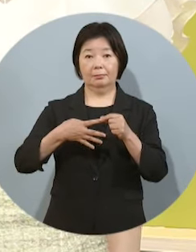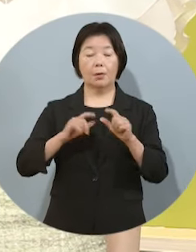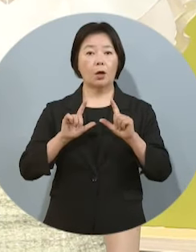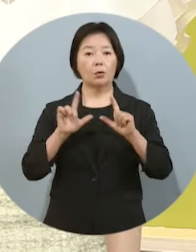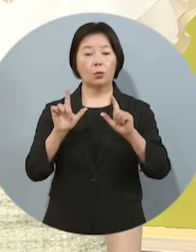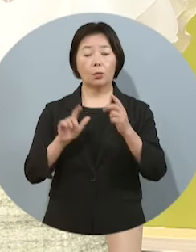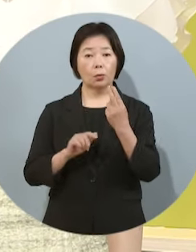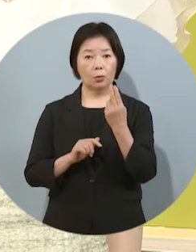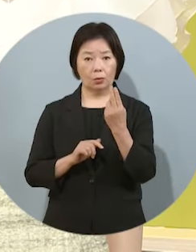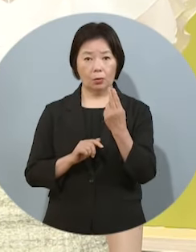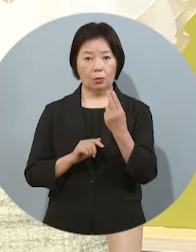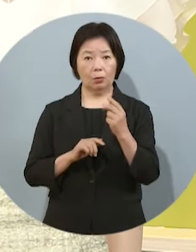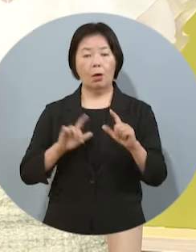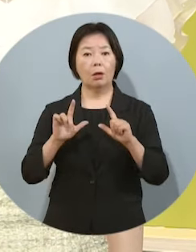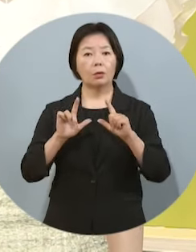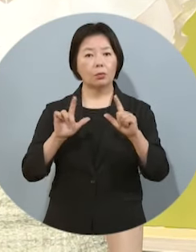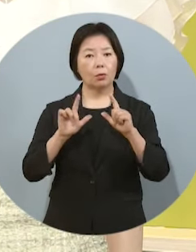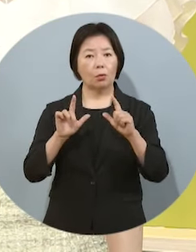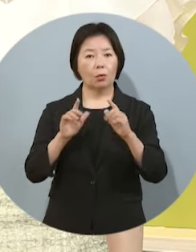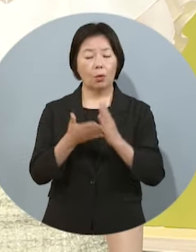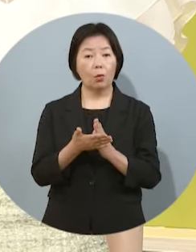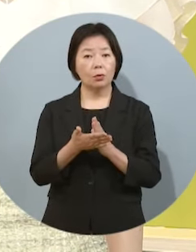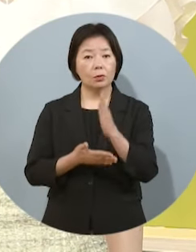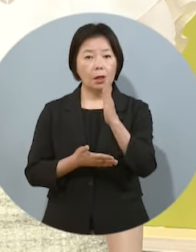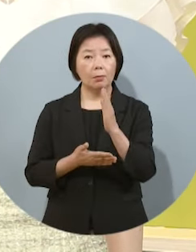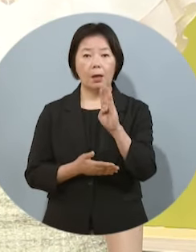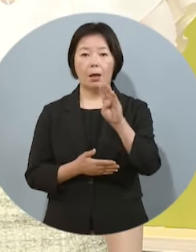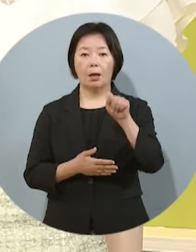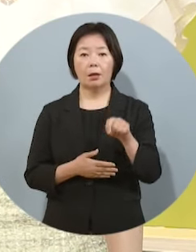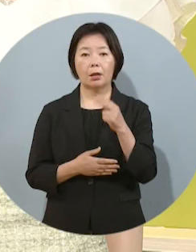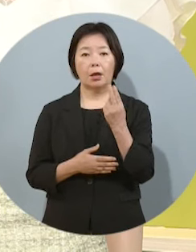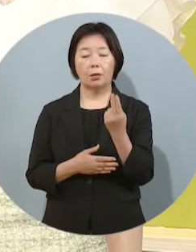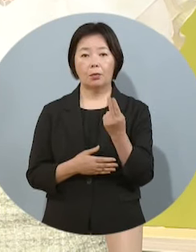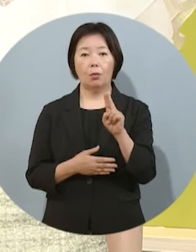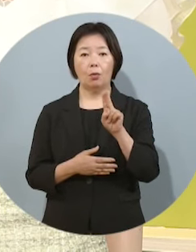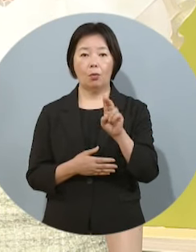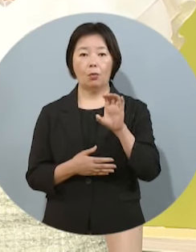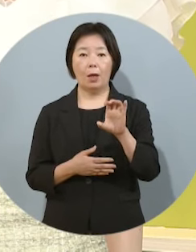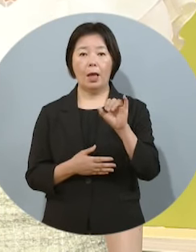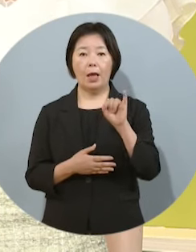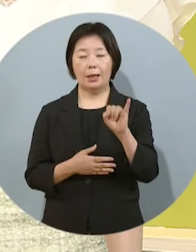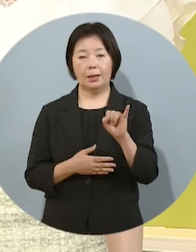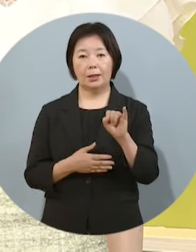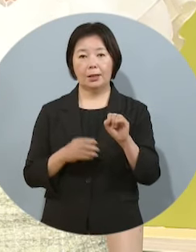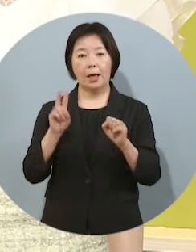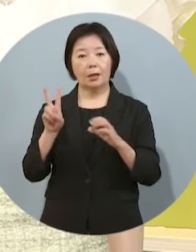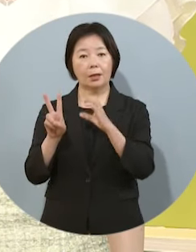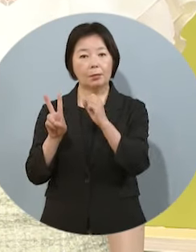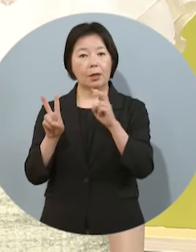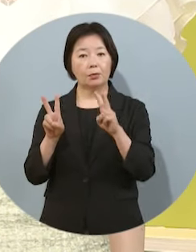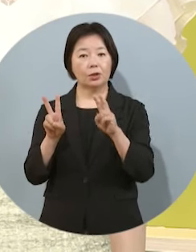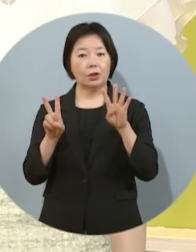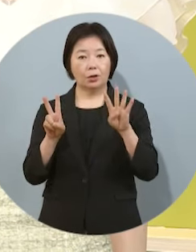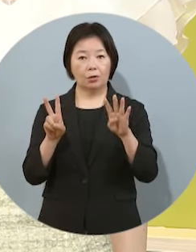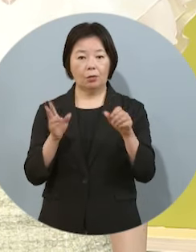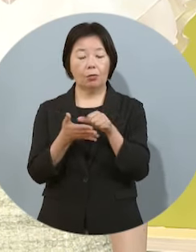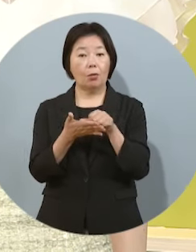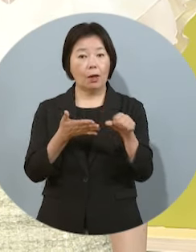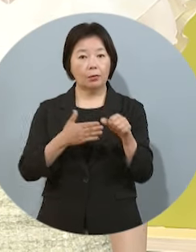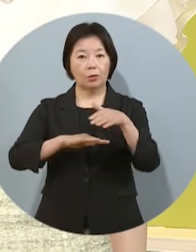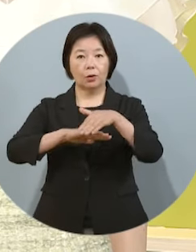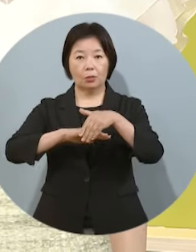東京都は東京スタートアップゲートウェイ2024のエントリーを受け付けています。